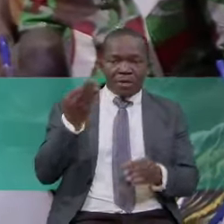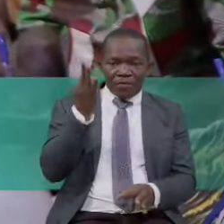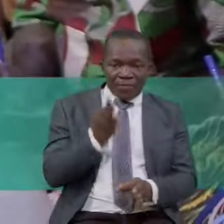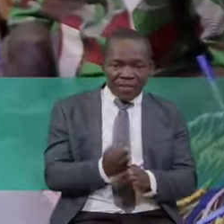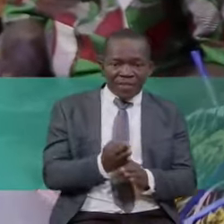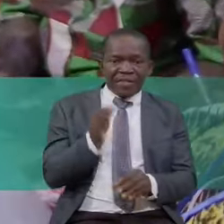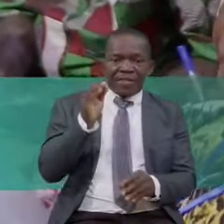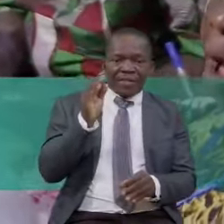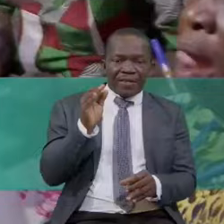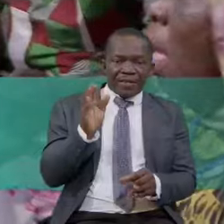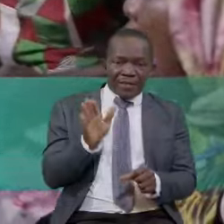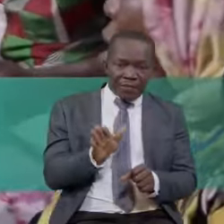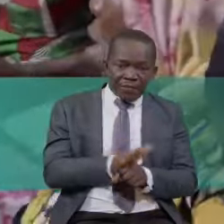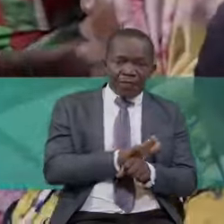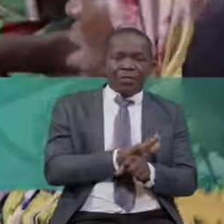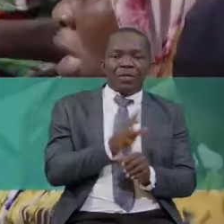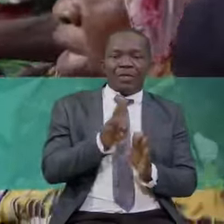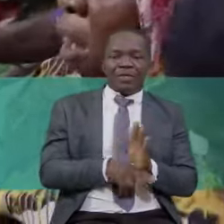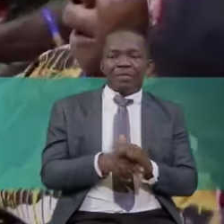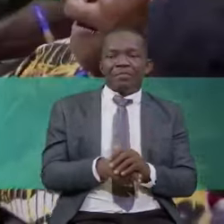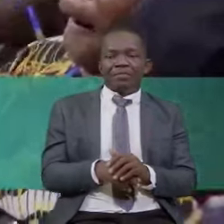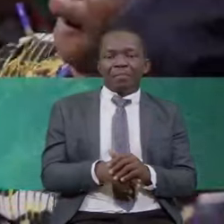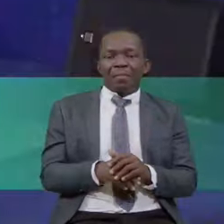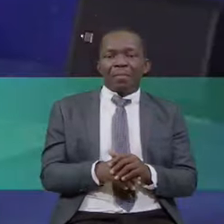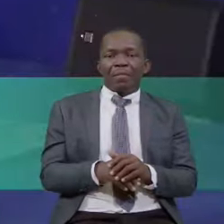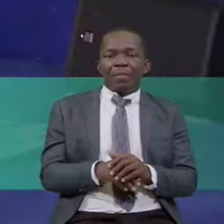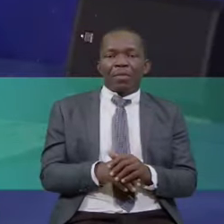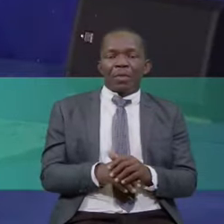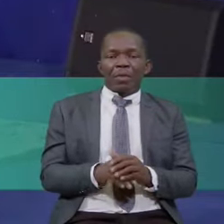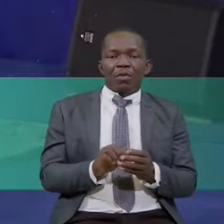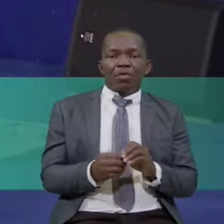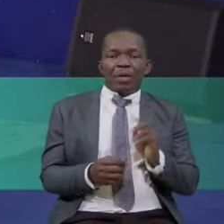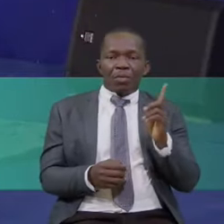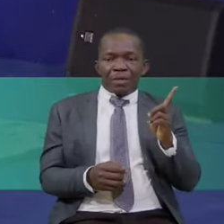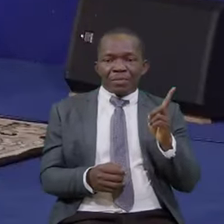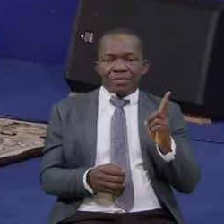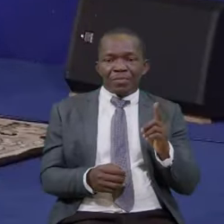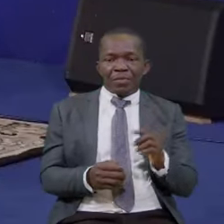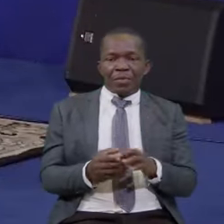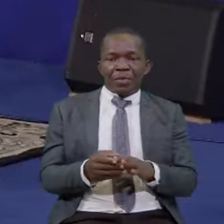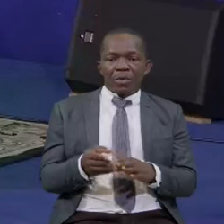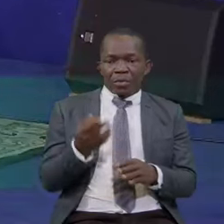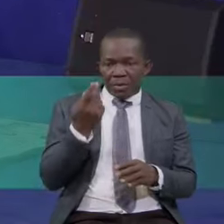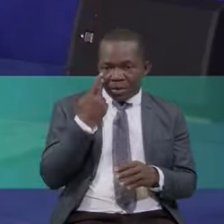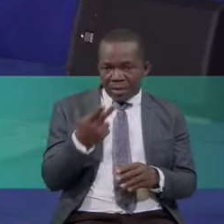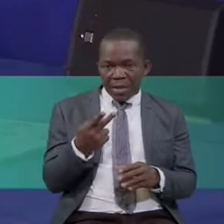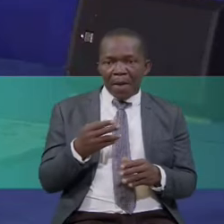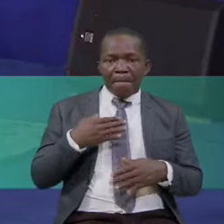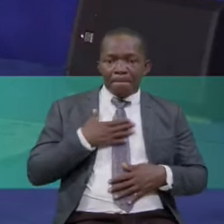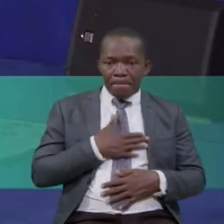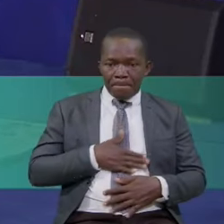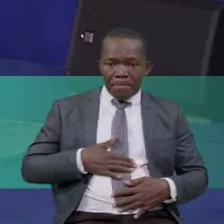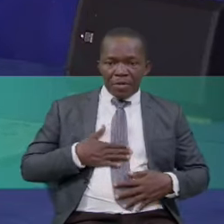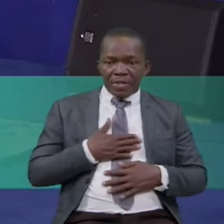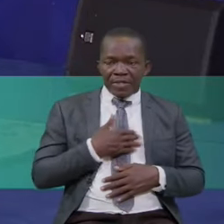plénitude nous allons voir aussi trois éléments ici premièrement plaire à Dieu par l'obéissance de la